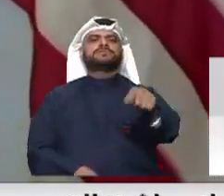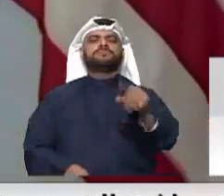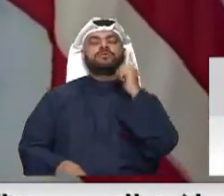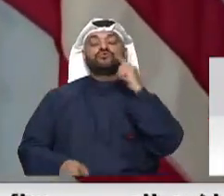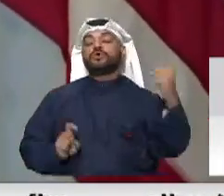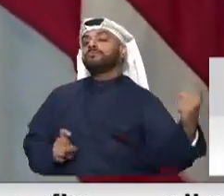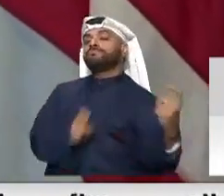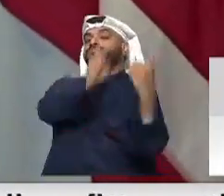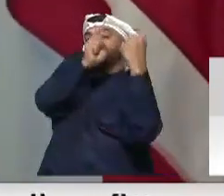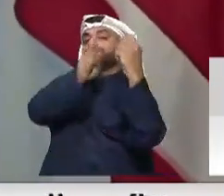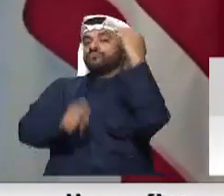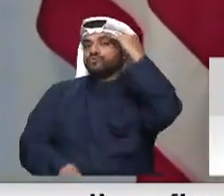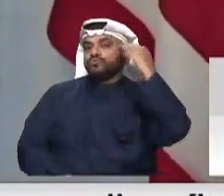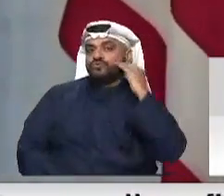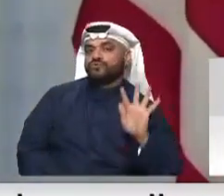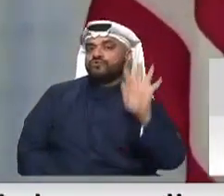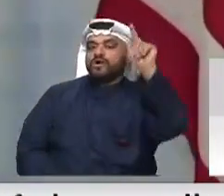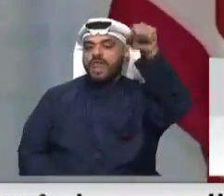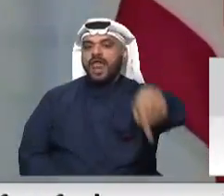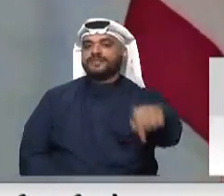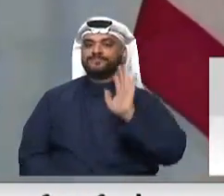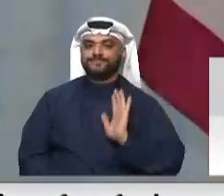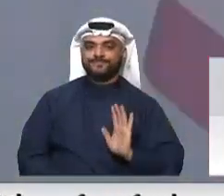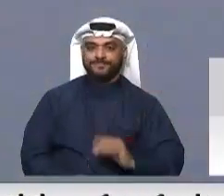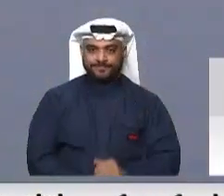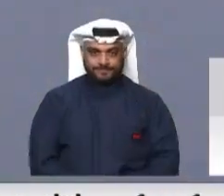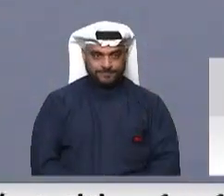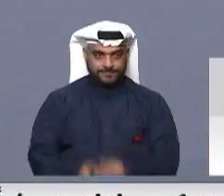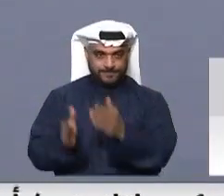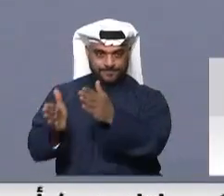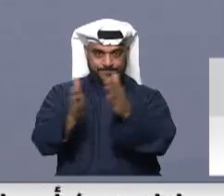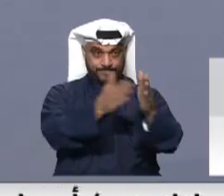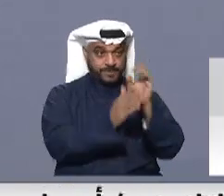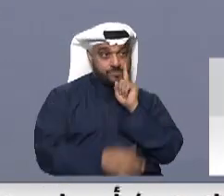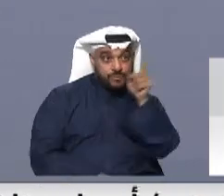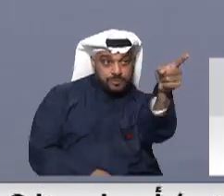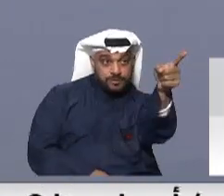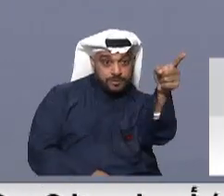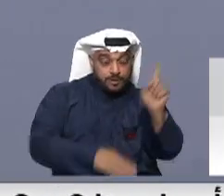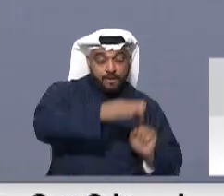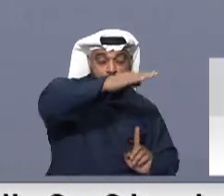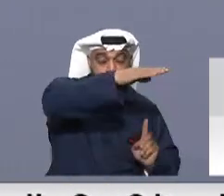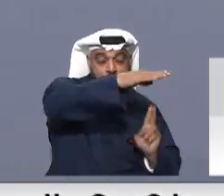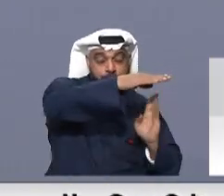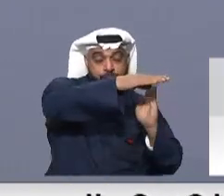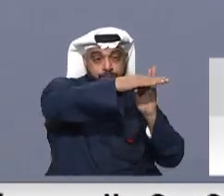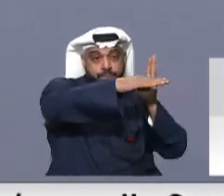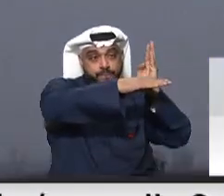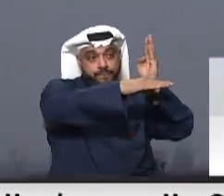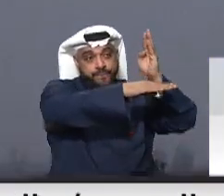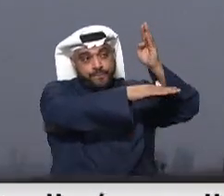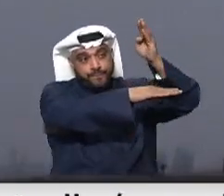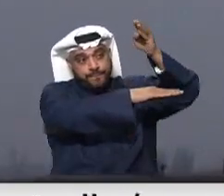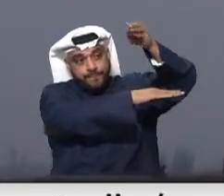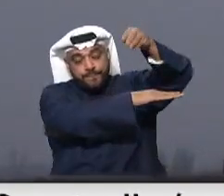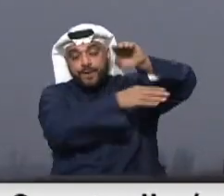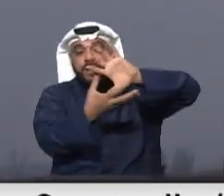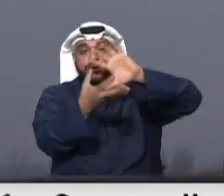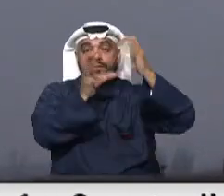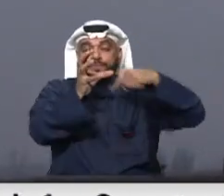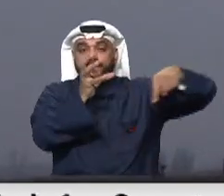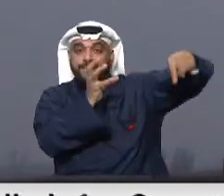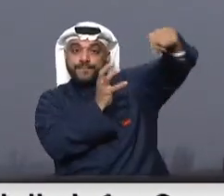وقوع هجوم نووي كوري شمالي. إطلاق الصاروخ الكوري الشمالي قوبل بإدانة من جارتها